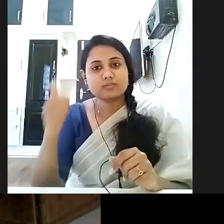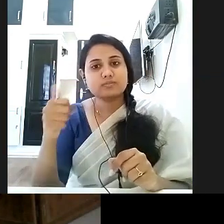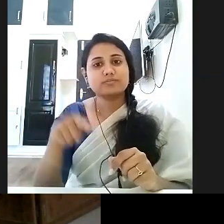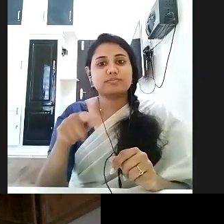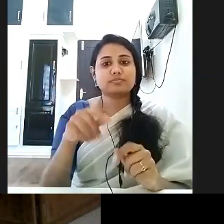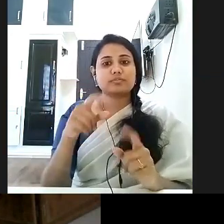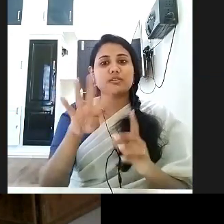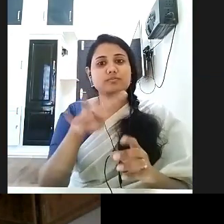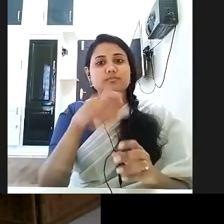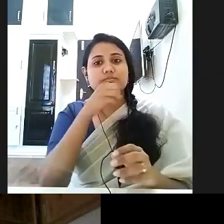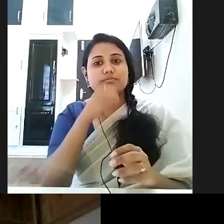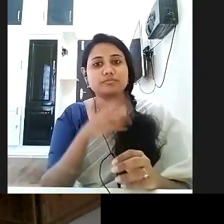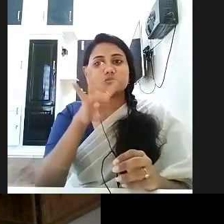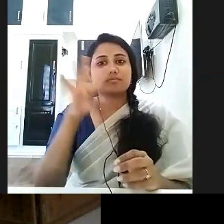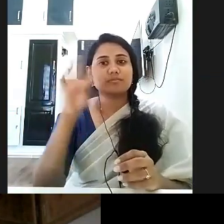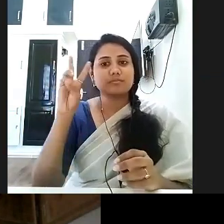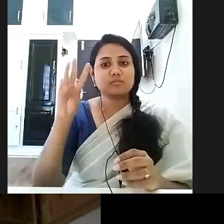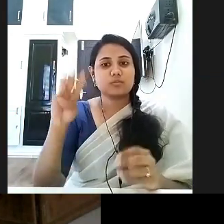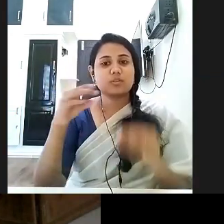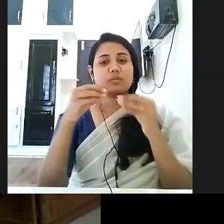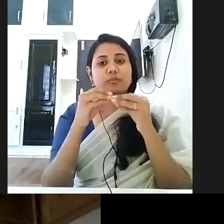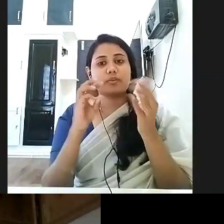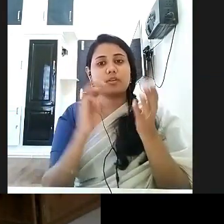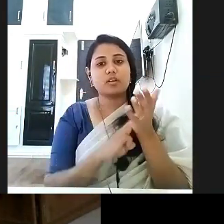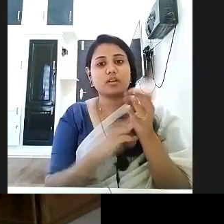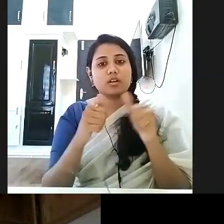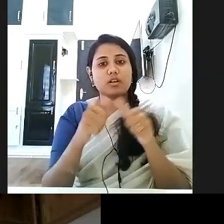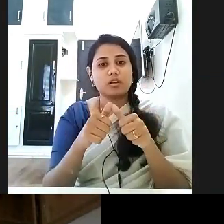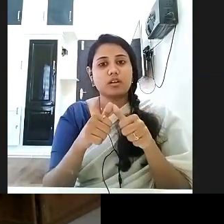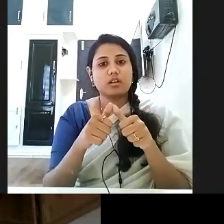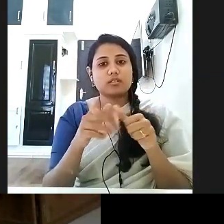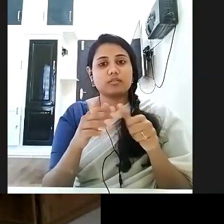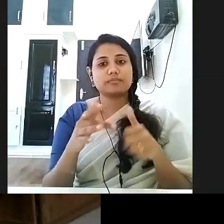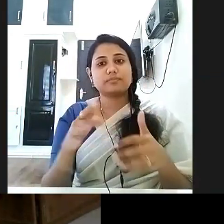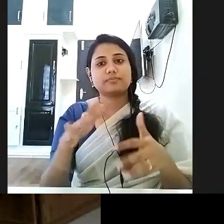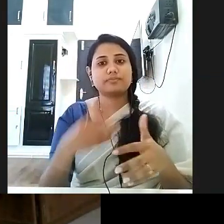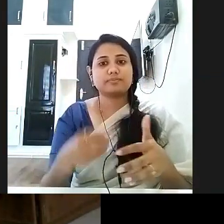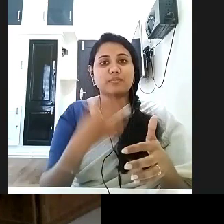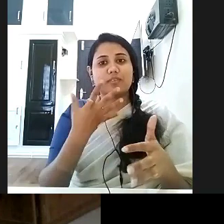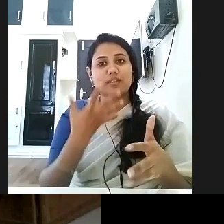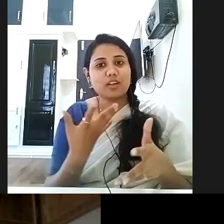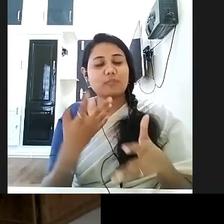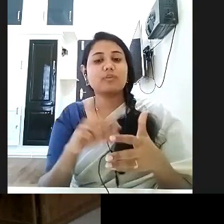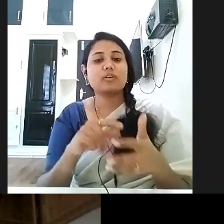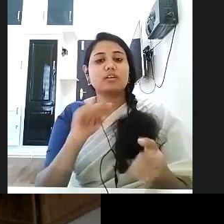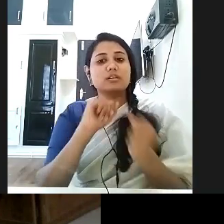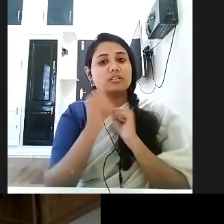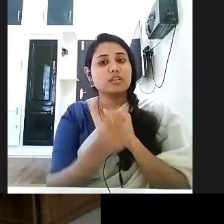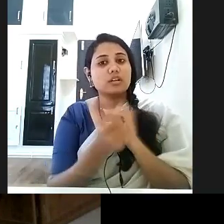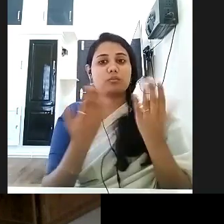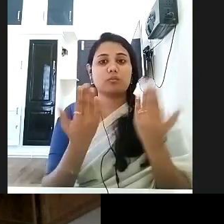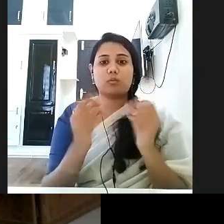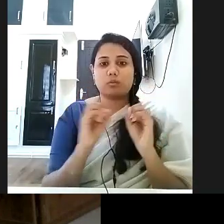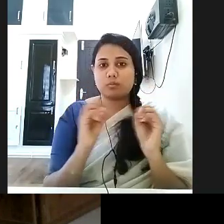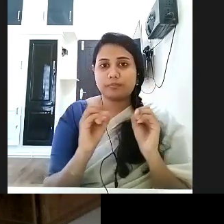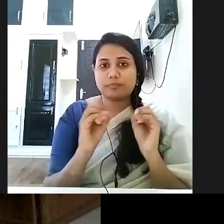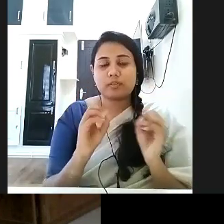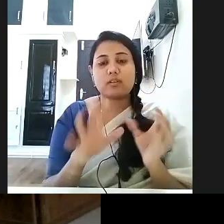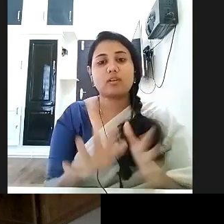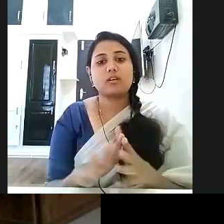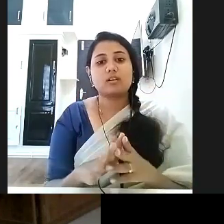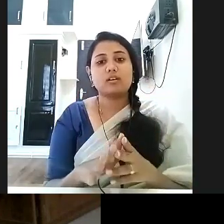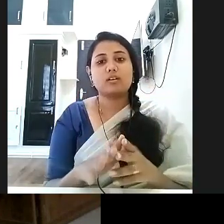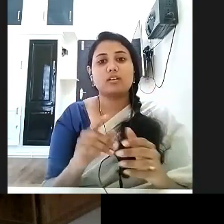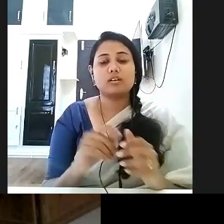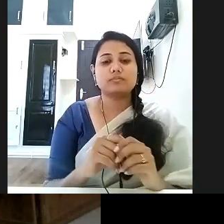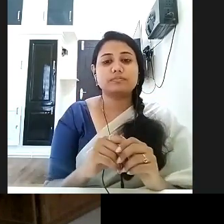43 വയസ്സായി, ബെക്കറാണ്. ബെക്കർ ആയതുകൊണ്ട് നമ്മൾ സന്തോഷിക്കുകയാണ് വേണ്ടത്. കാരണം നമുക്ക് ഇതിനെ മാറ്റിയെടുക്കുക എന്ന് പറയുന്നത് അസാധ്യമായിട്ടുള്ള